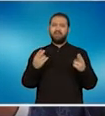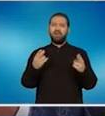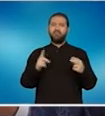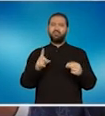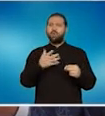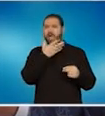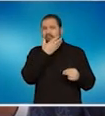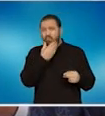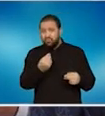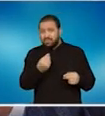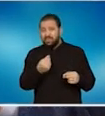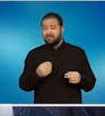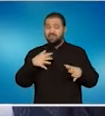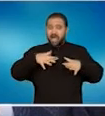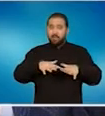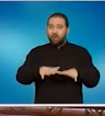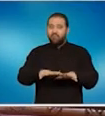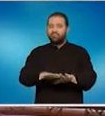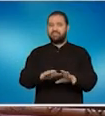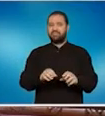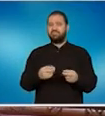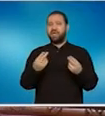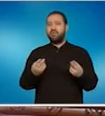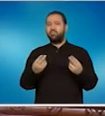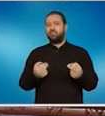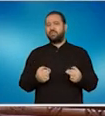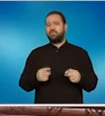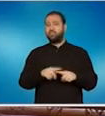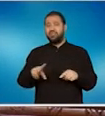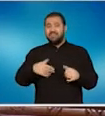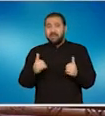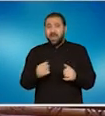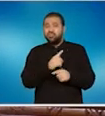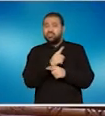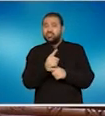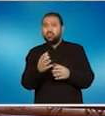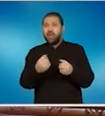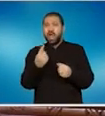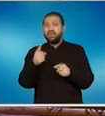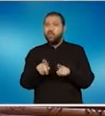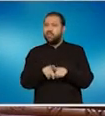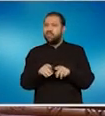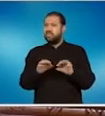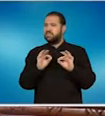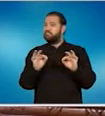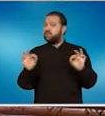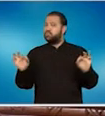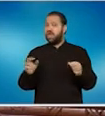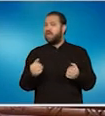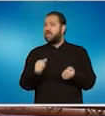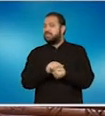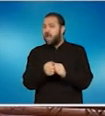ca frumusețe, ci și ca profunzime. Ce înseamnă acest lucru, Părinte Adrian? Avea o metodă aparte, un